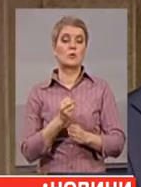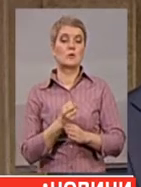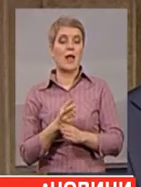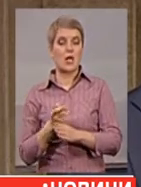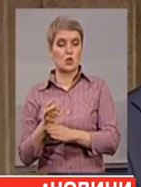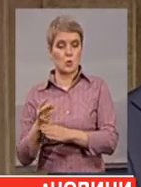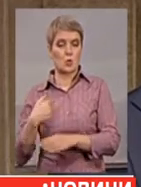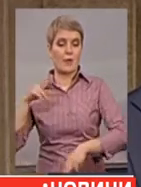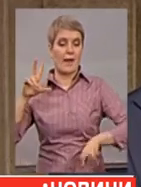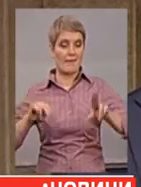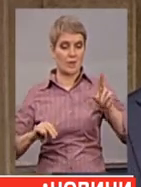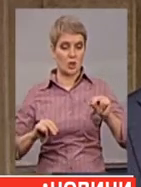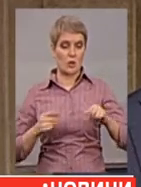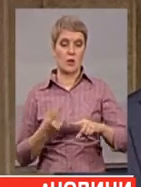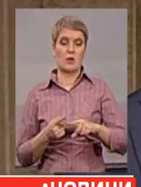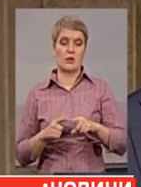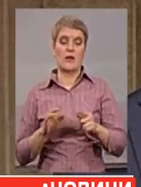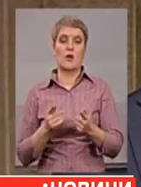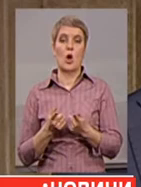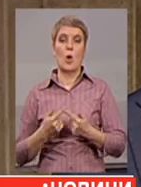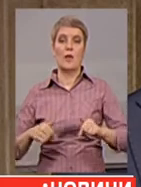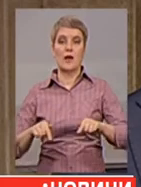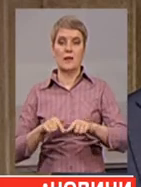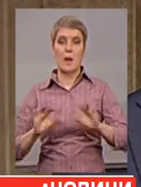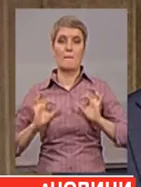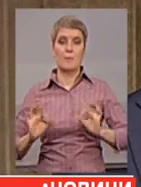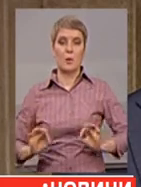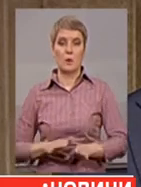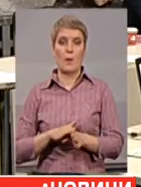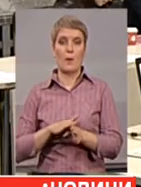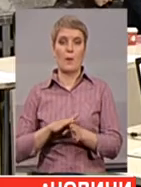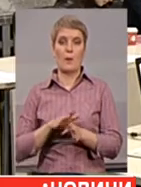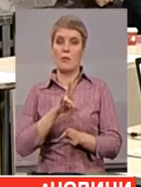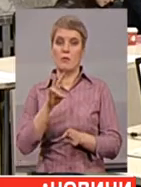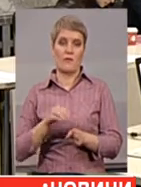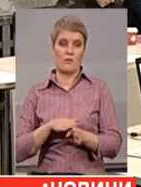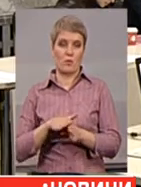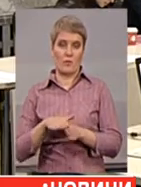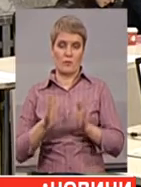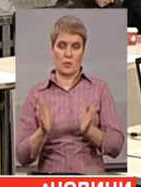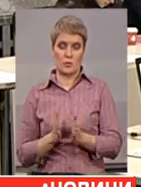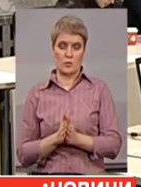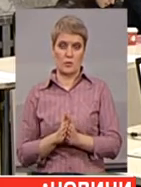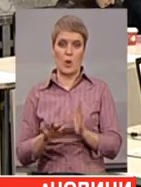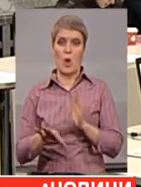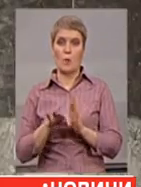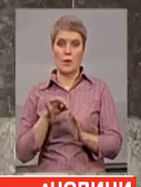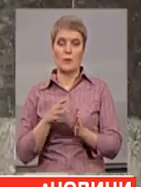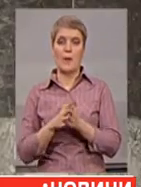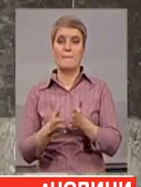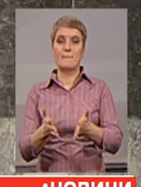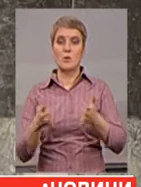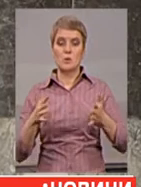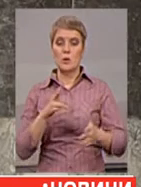що вона, ну, принаймні, в органах прокуратури проведена не в повному обсязі. Обиратимуть знову прозоро та неупереджено, каже